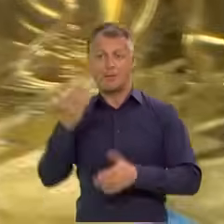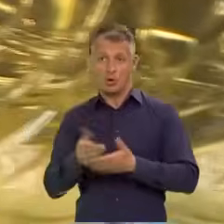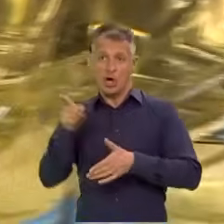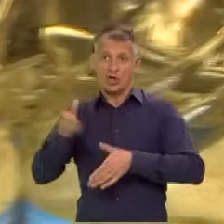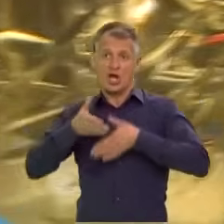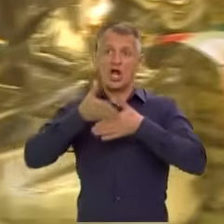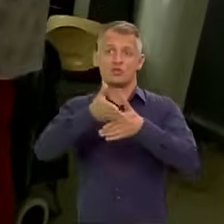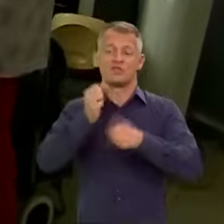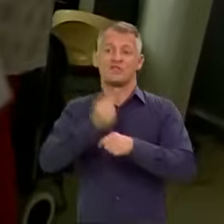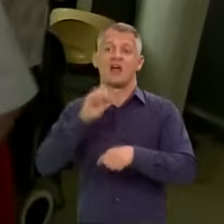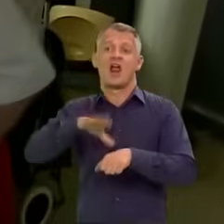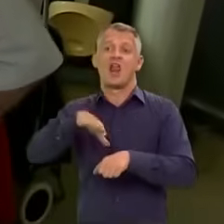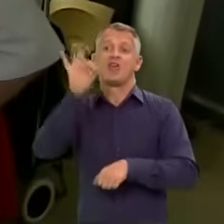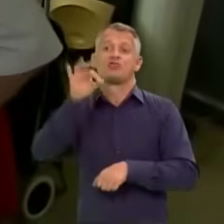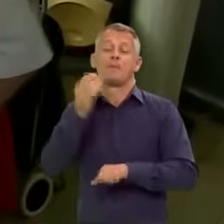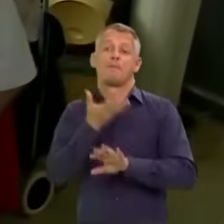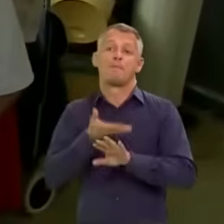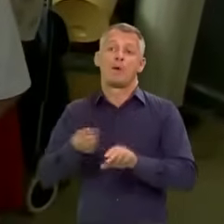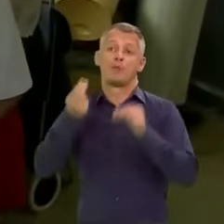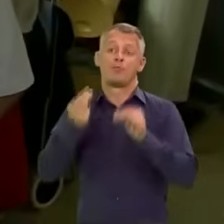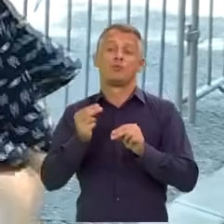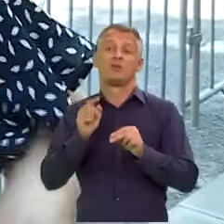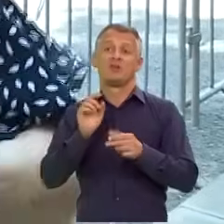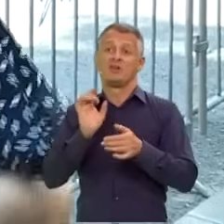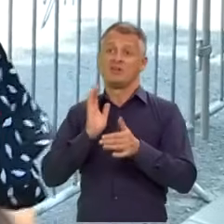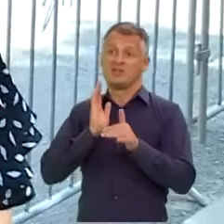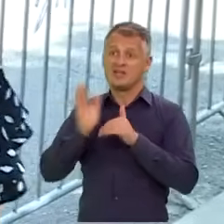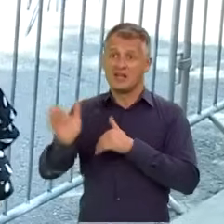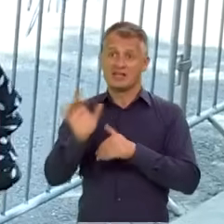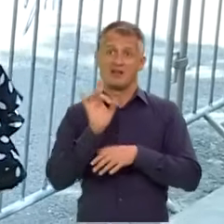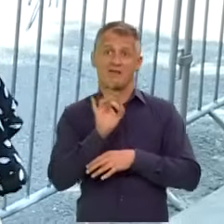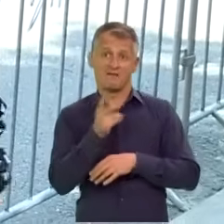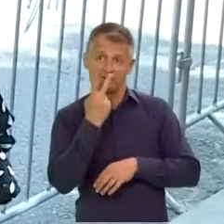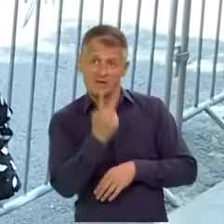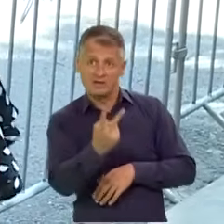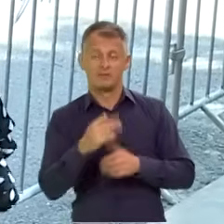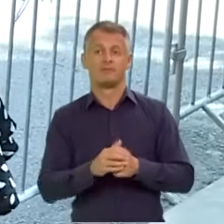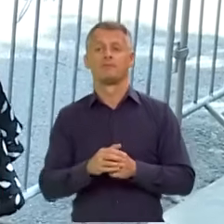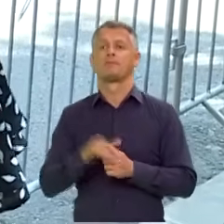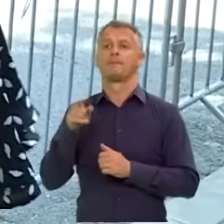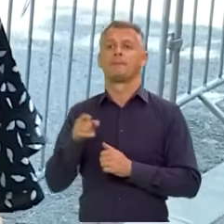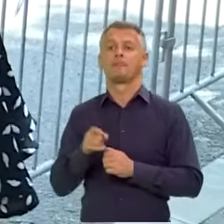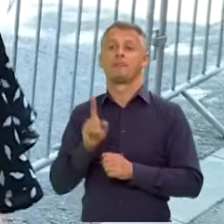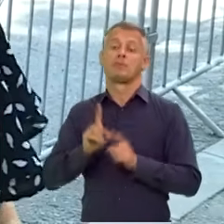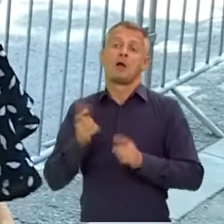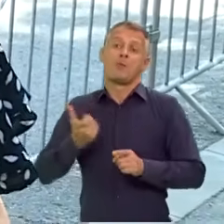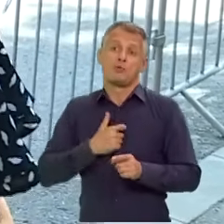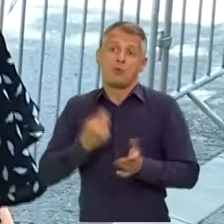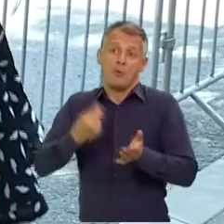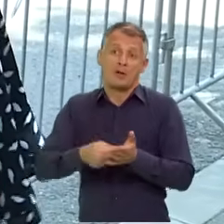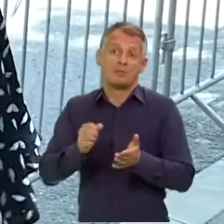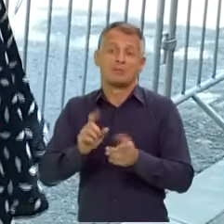să facă o alegere mai informată direct la raft. Dacă ne convine, luăm și ne permitem, dacă nu,